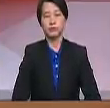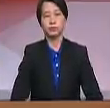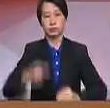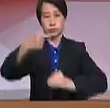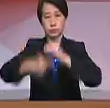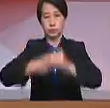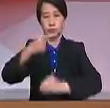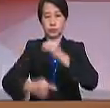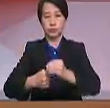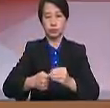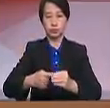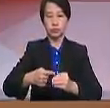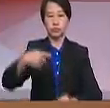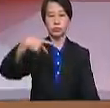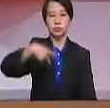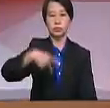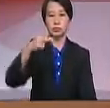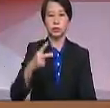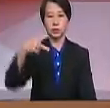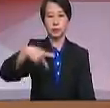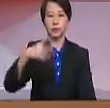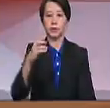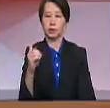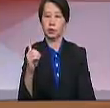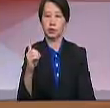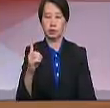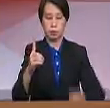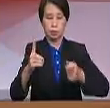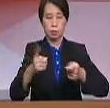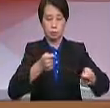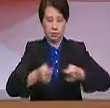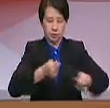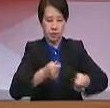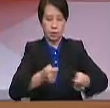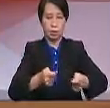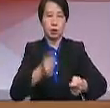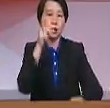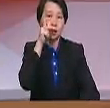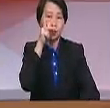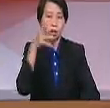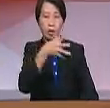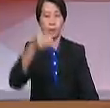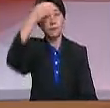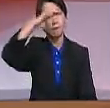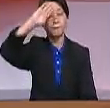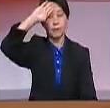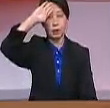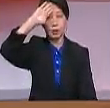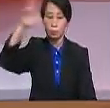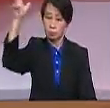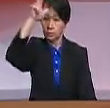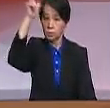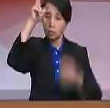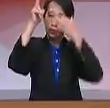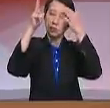Mengenai perintah kawalan pergerakan diperketat secara pentadbiran di Kedah dan Perlis, kerajaan